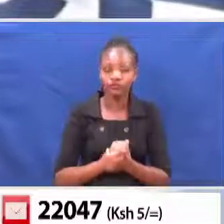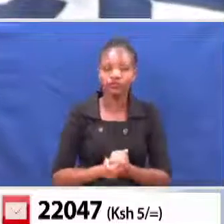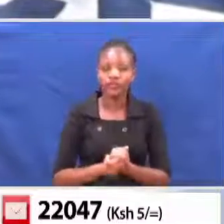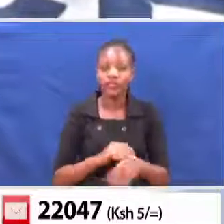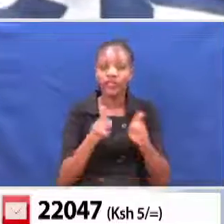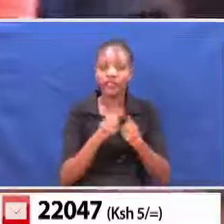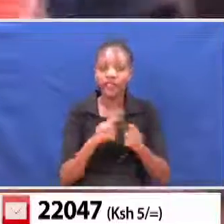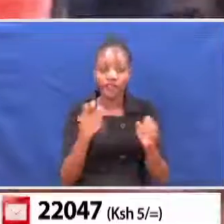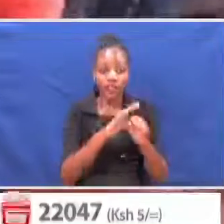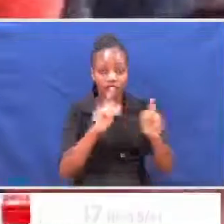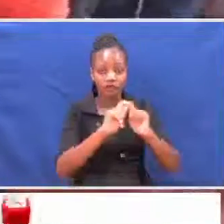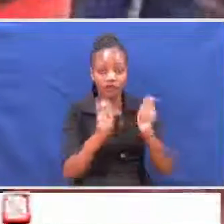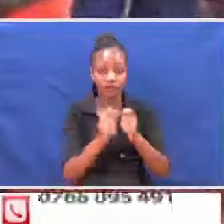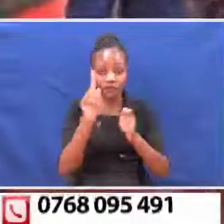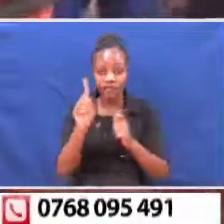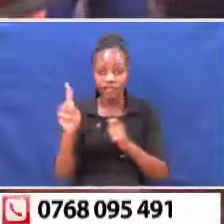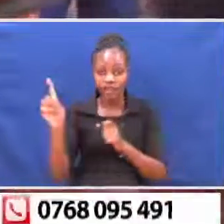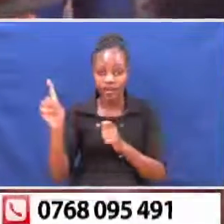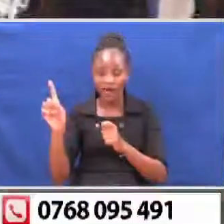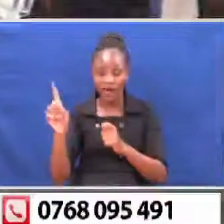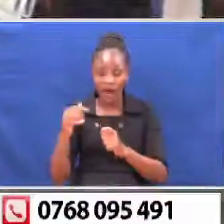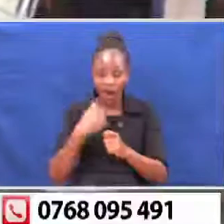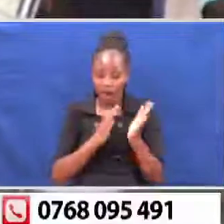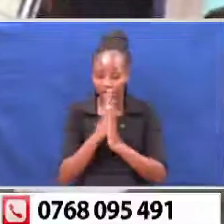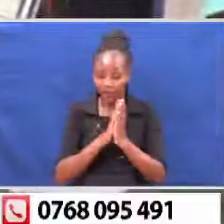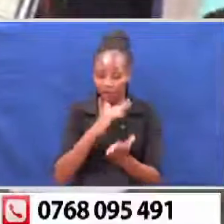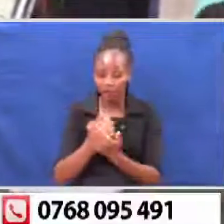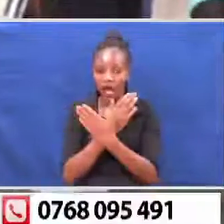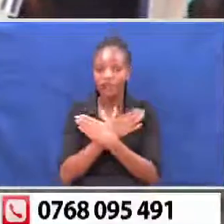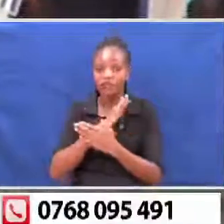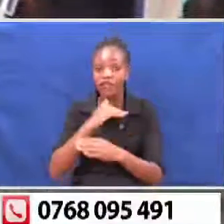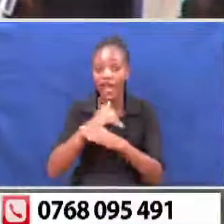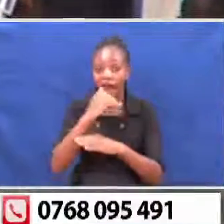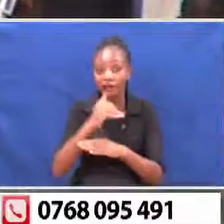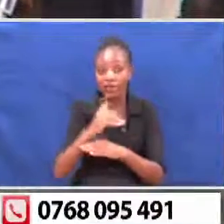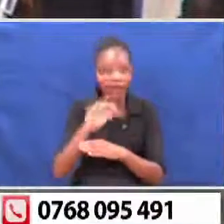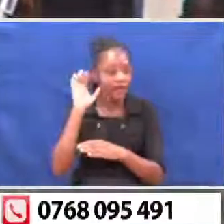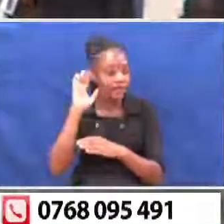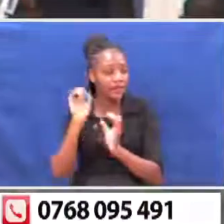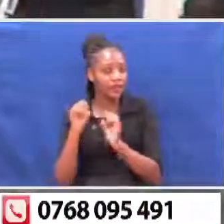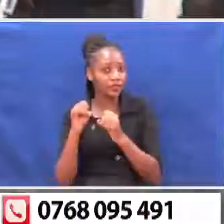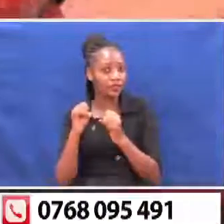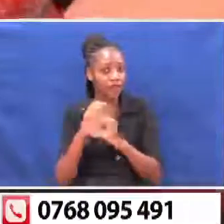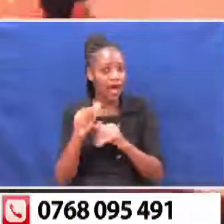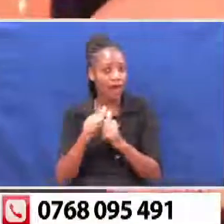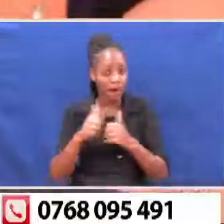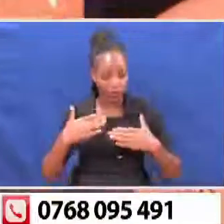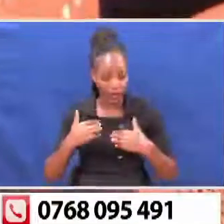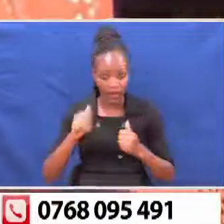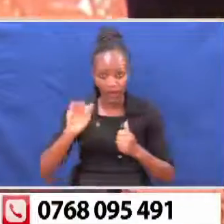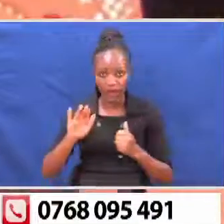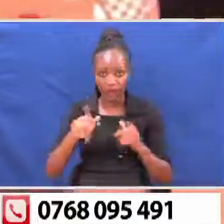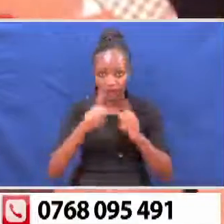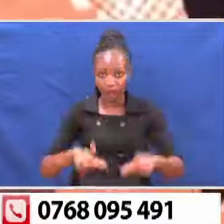Kikosi hiki maarufu 79 kilipata msukumo wa kumsaidia mwenzao baada ya kupata habari ya hali ya afya na maisha ya